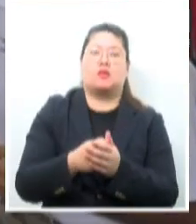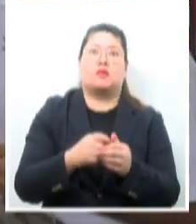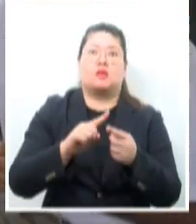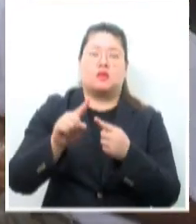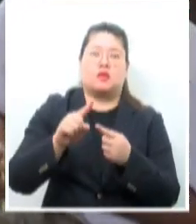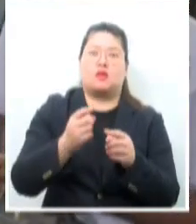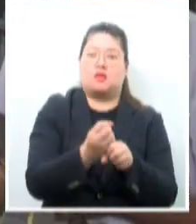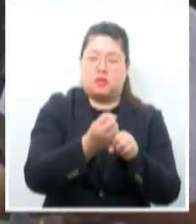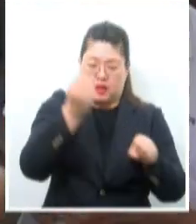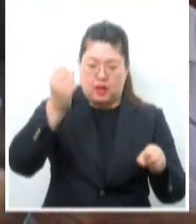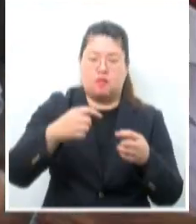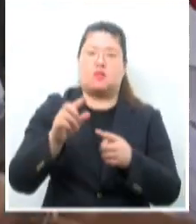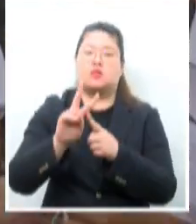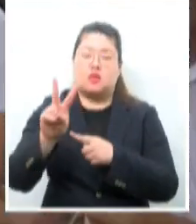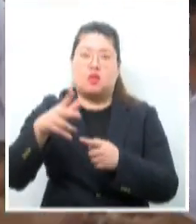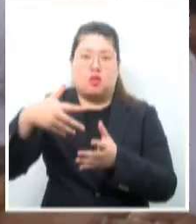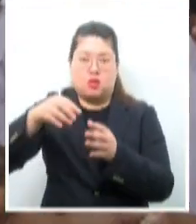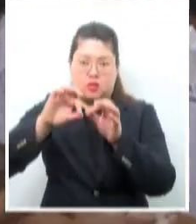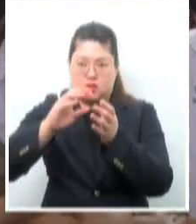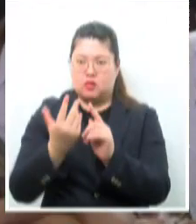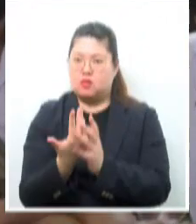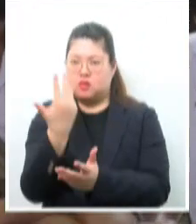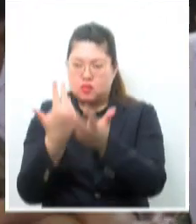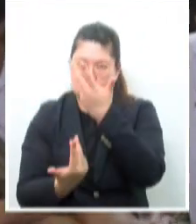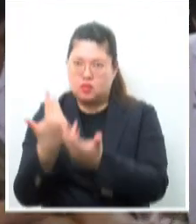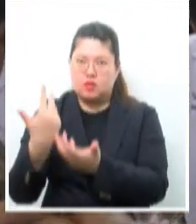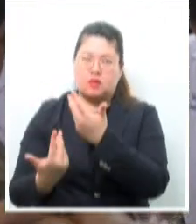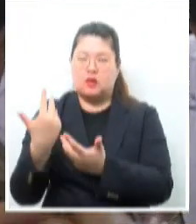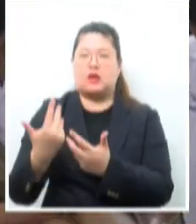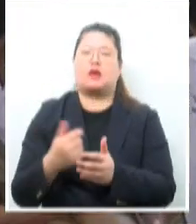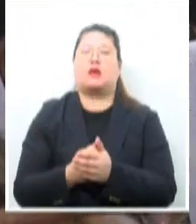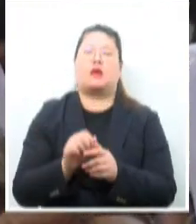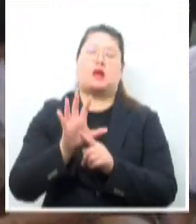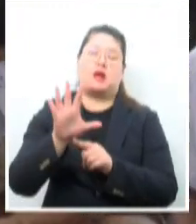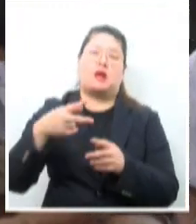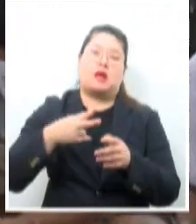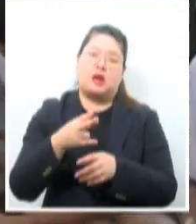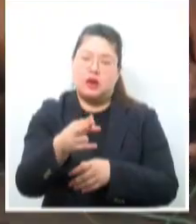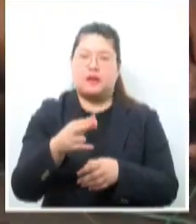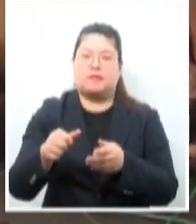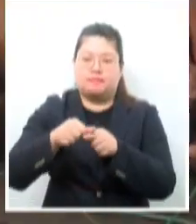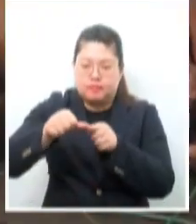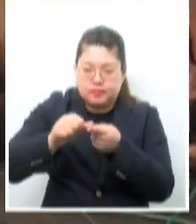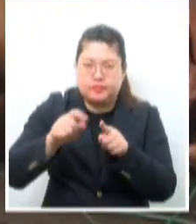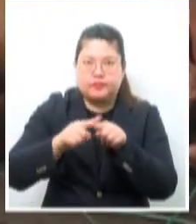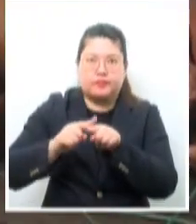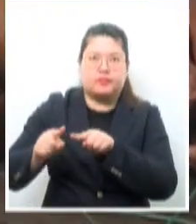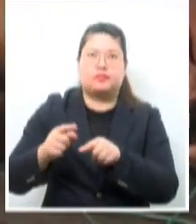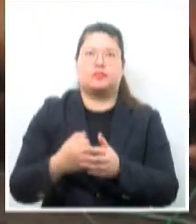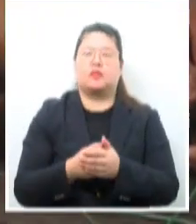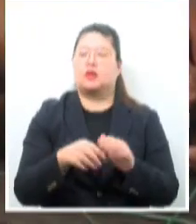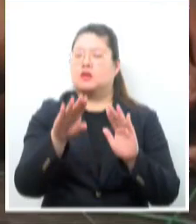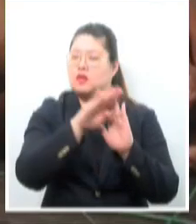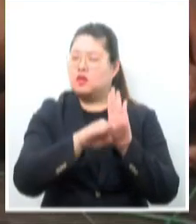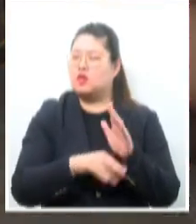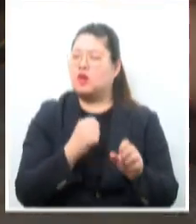อกหญ้า3ปอ4คัตเตอร์5กรรไกร6เหล็กหมาดค่ะขั้นตอนวิธีการทำ